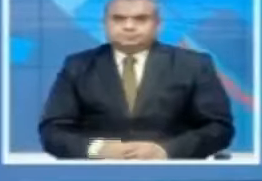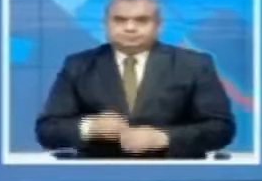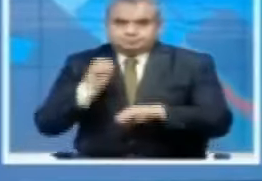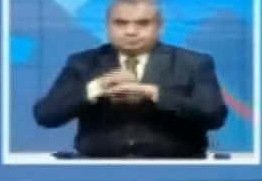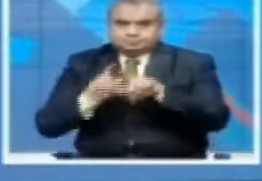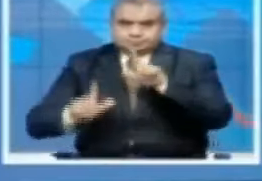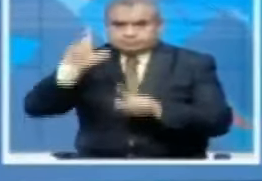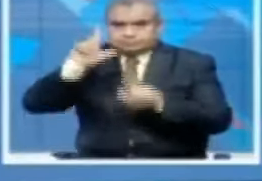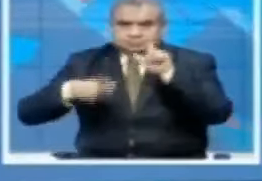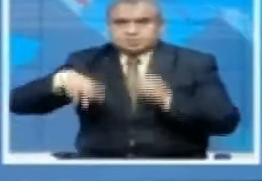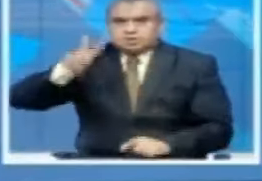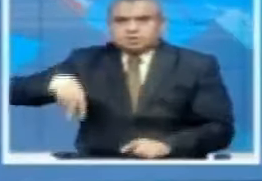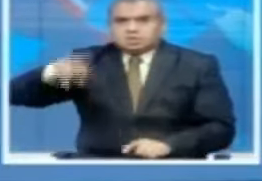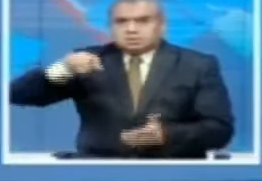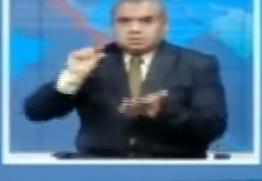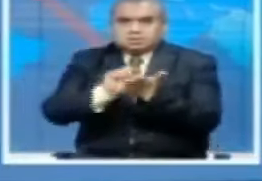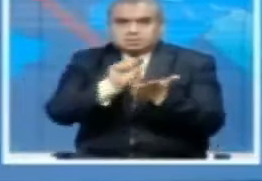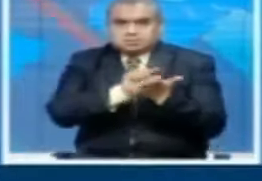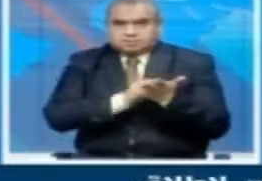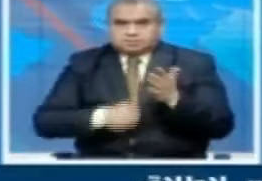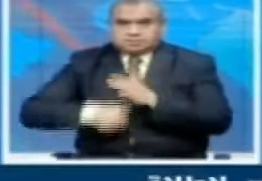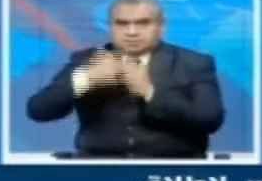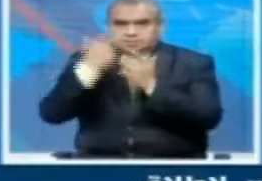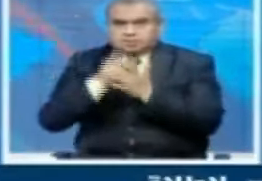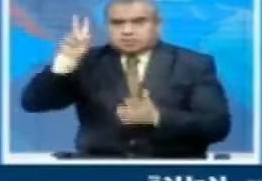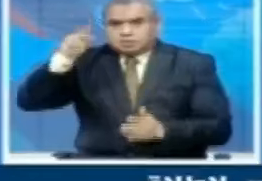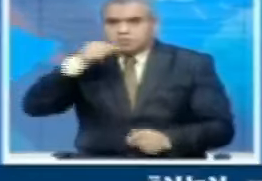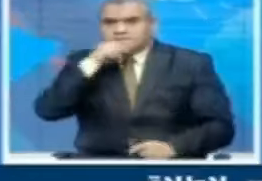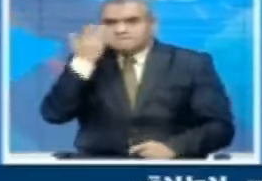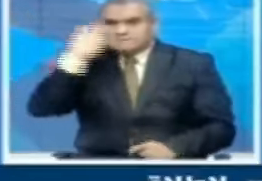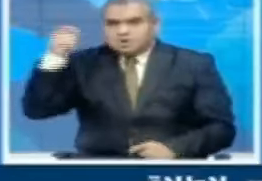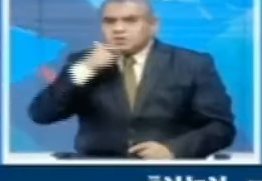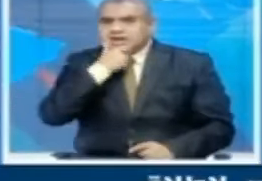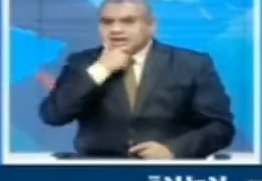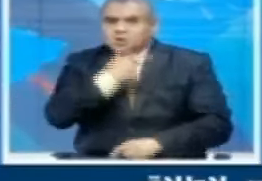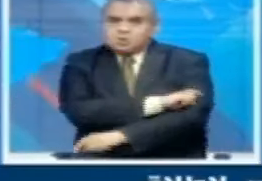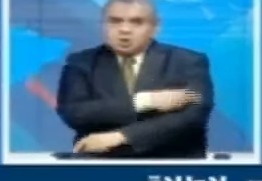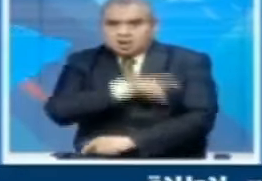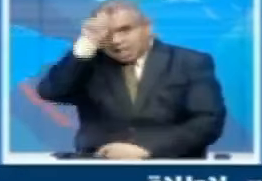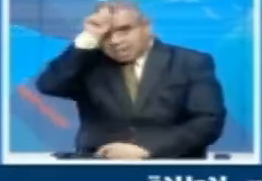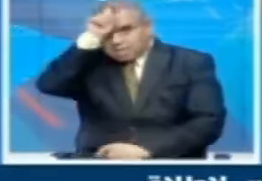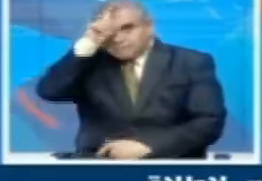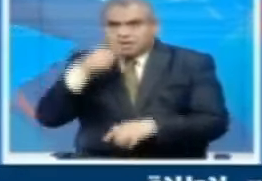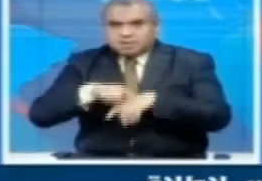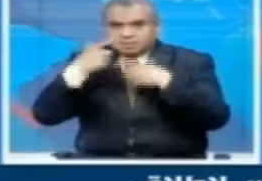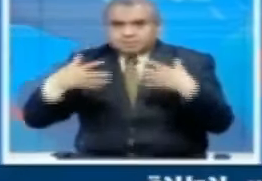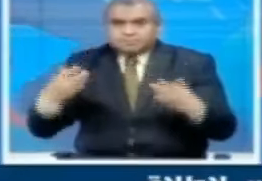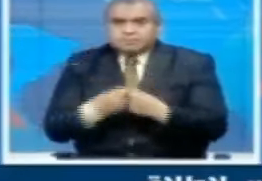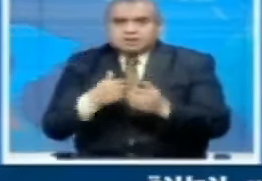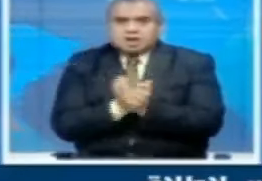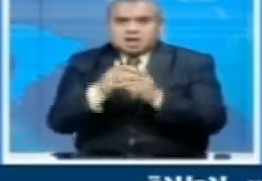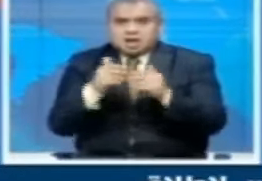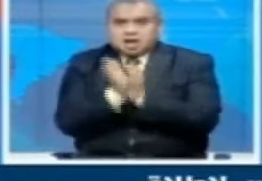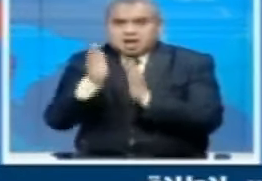دعا قادة 18 دولة بينهم الولايات المتحدة وفرنسا وبريطانيا وألمانيا في نص مشترك حركة حماس إلى